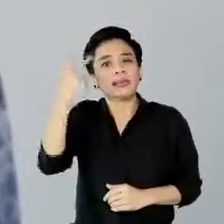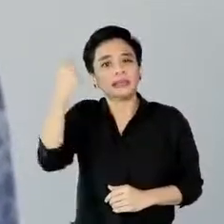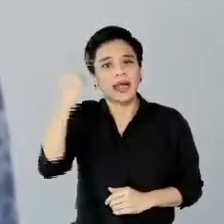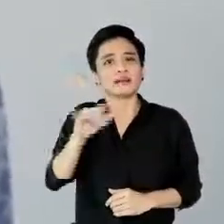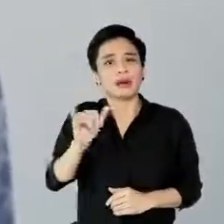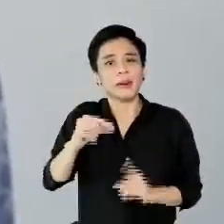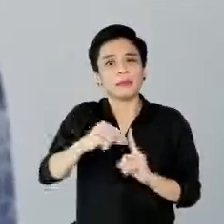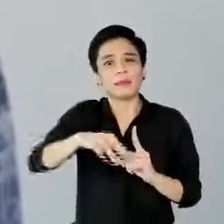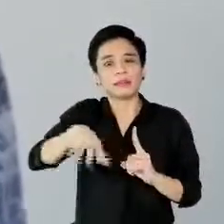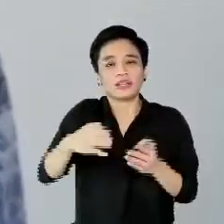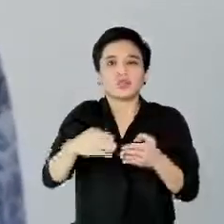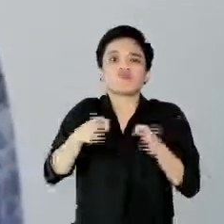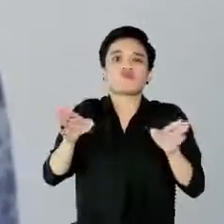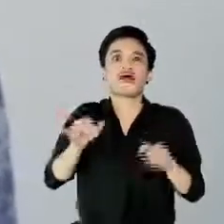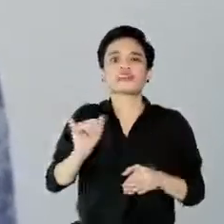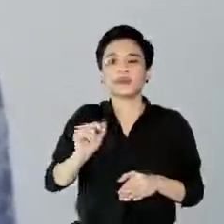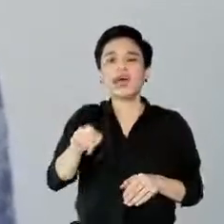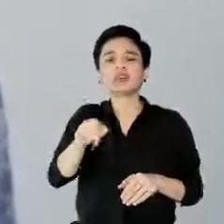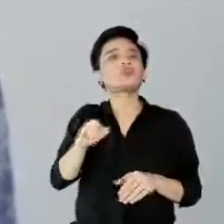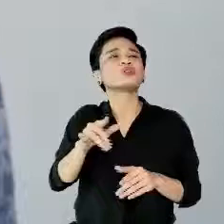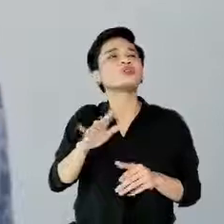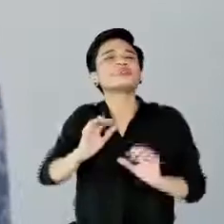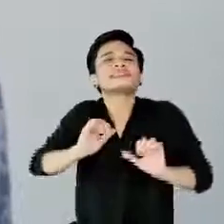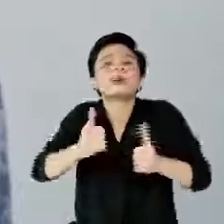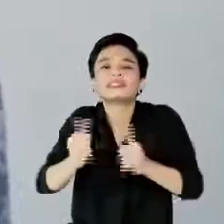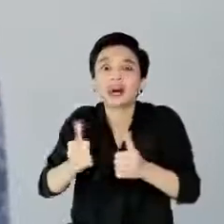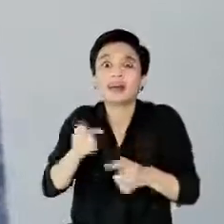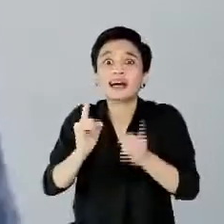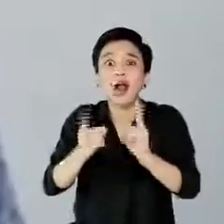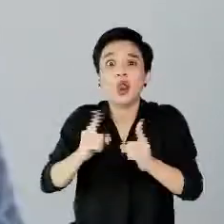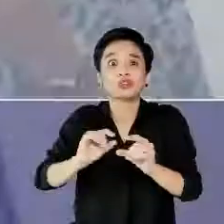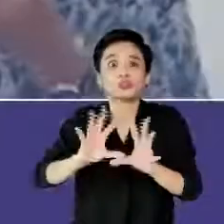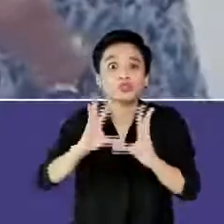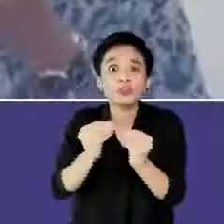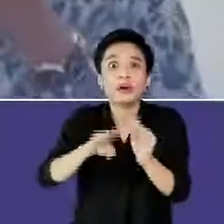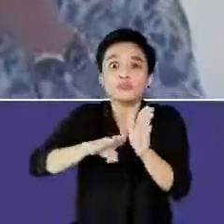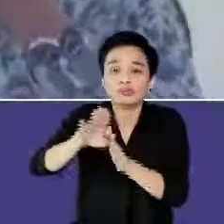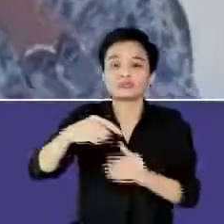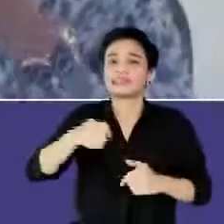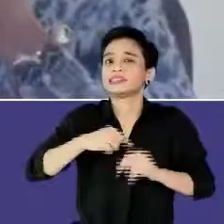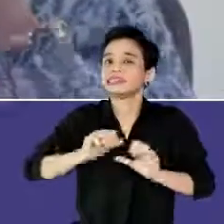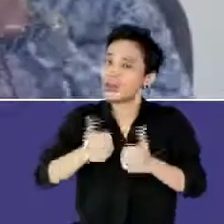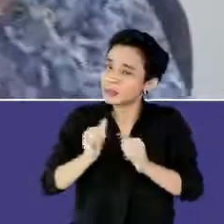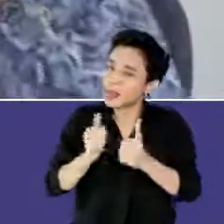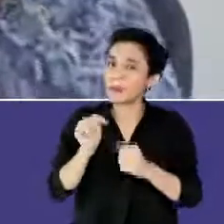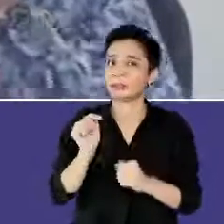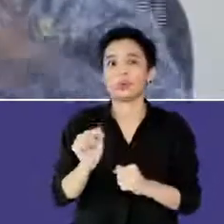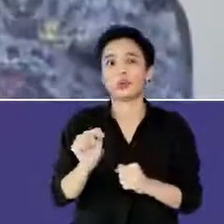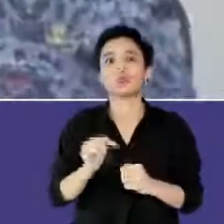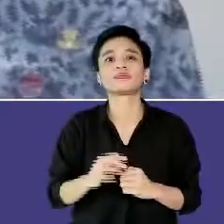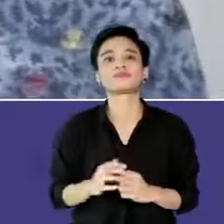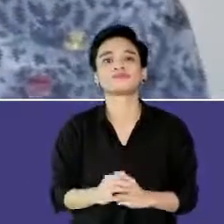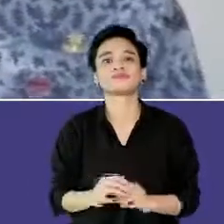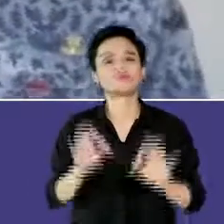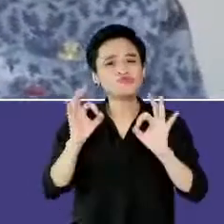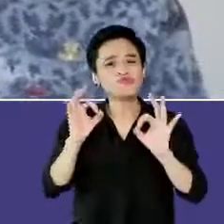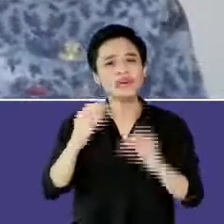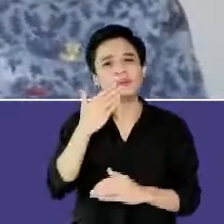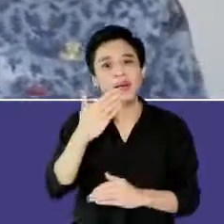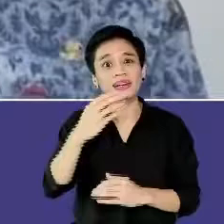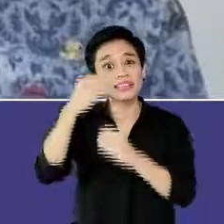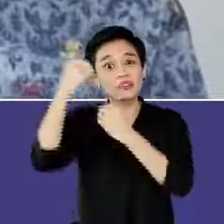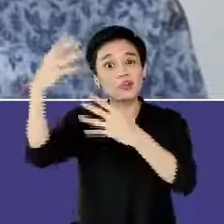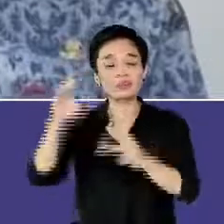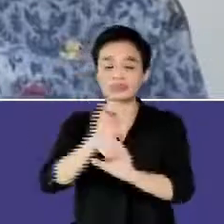untuk mengantisipasi lonjakan kasus ini Baik terima kasih Pak Pras paparan yang sudah lengkap sekali